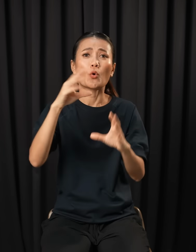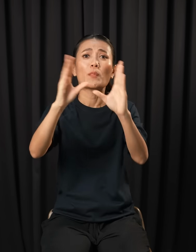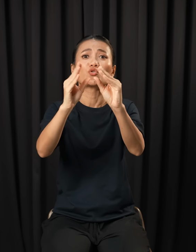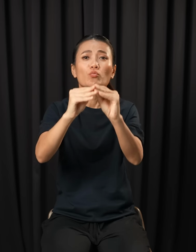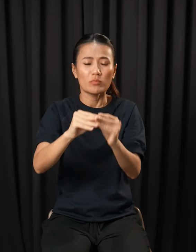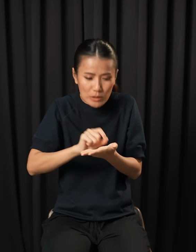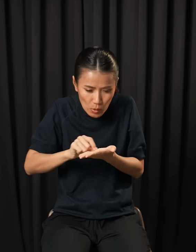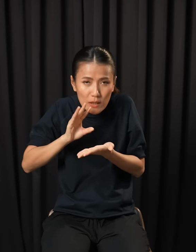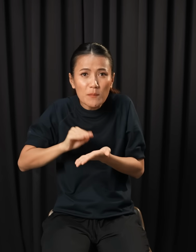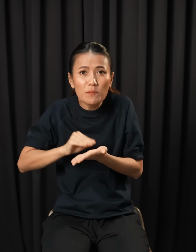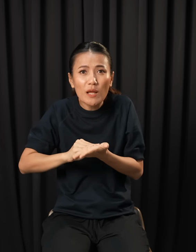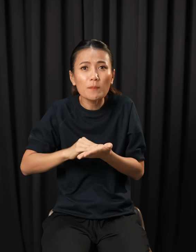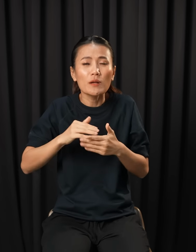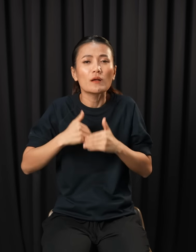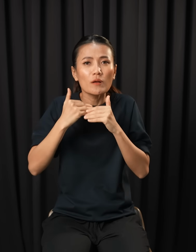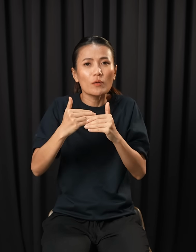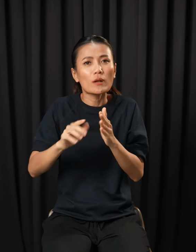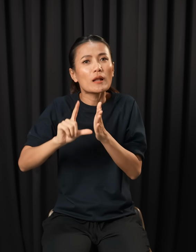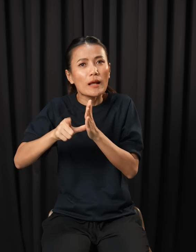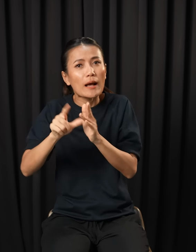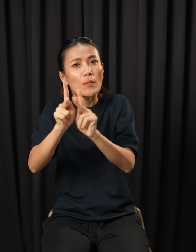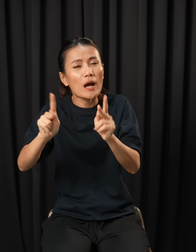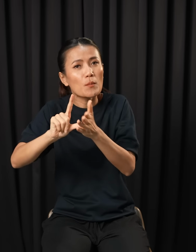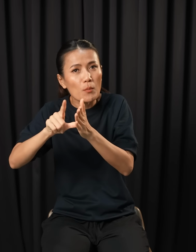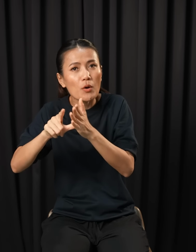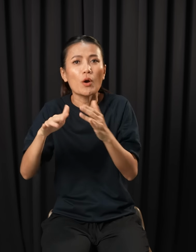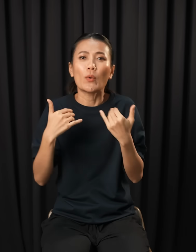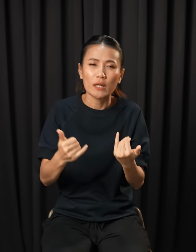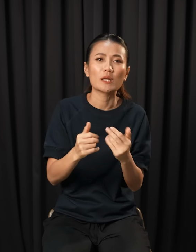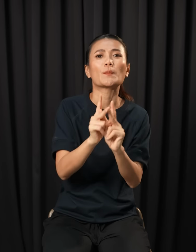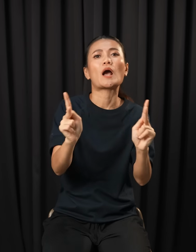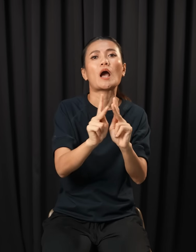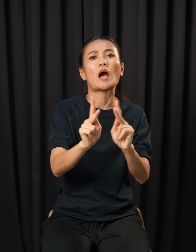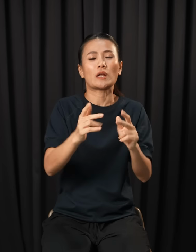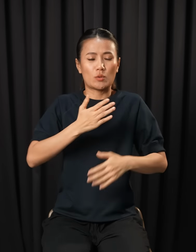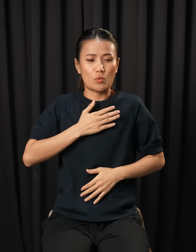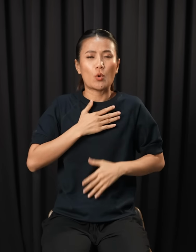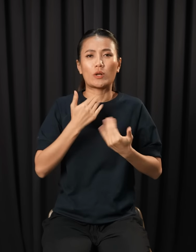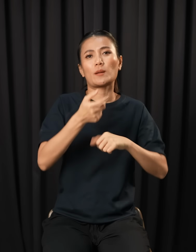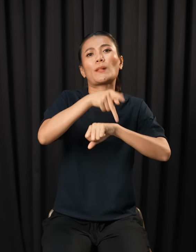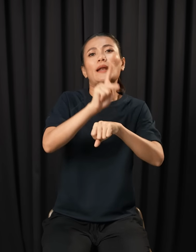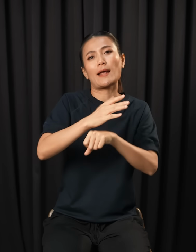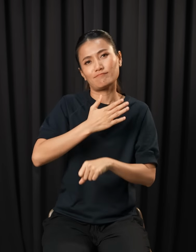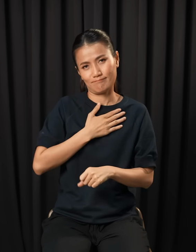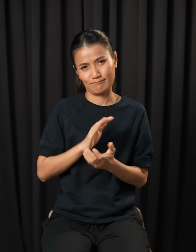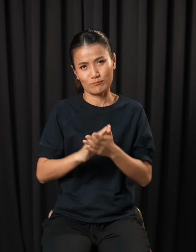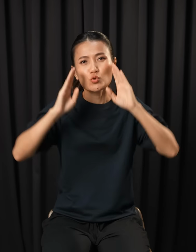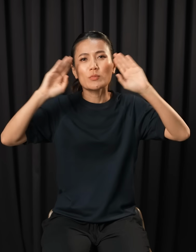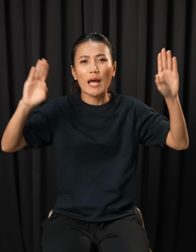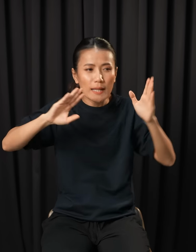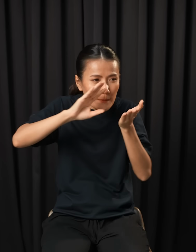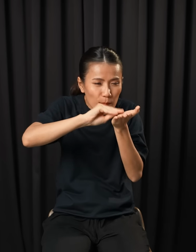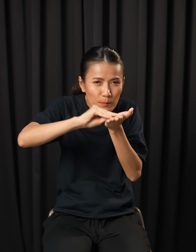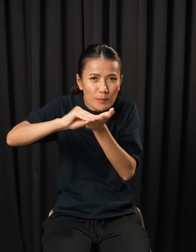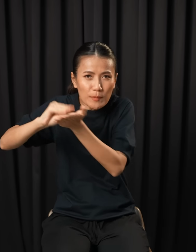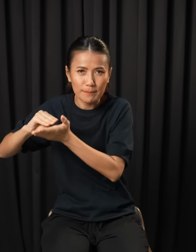บาลตั้งแต่47 48ครับก็20กว่าปีที่ตั้งแต่เป็นเด็กจดประชุมมินิประชุมอยู่ข้างหลังแล้วก็เป็นเลขากรรมาธิการแล้วก็จนกลาย